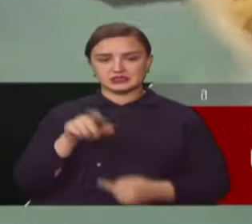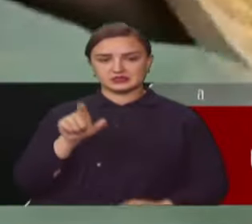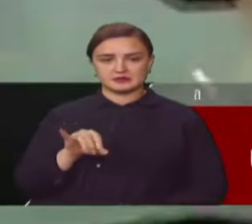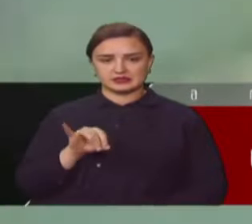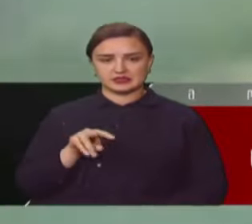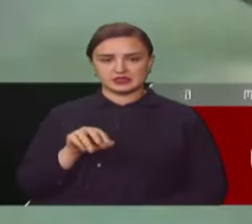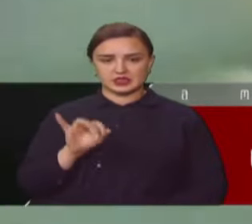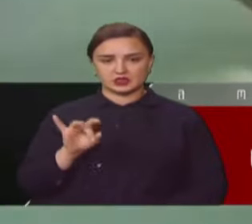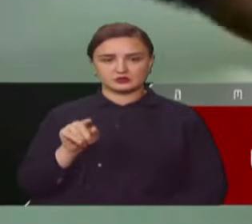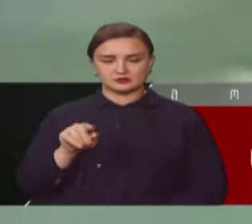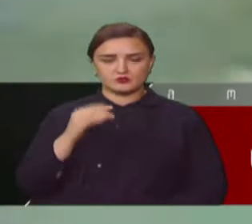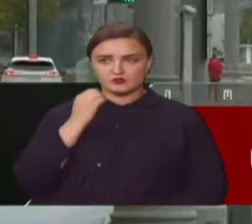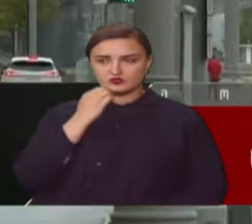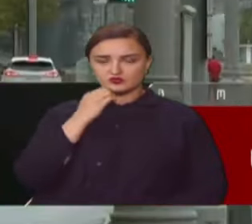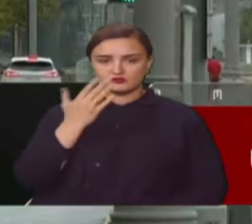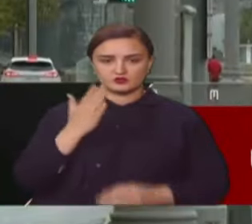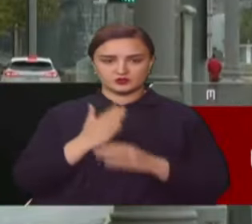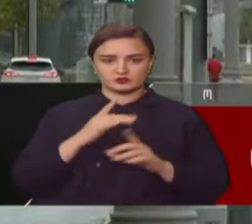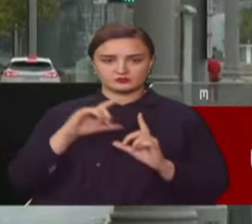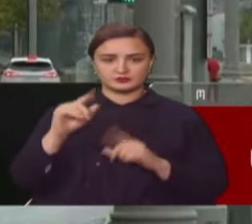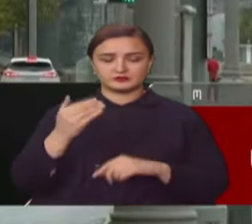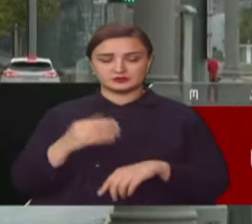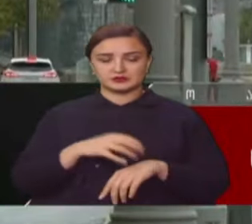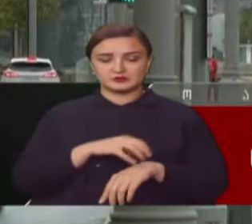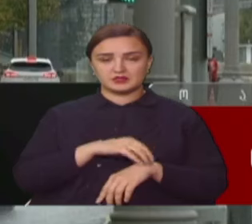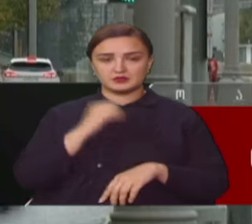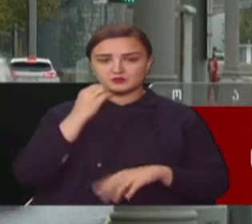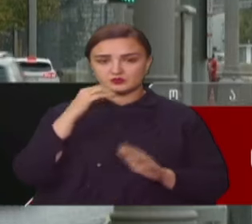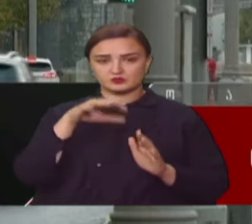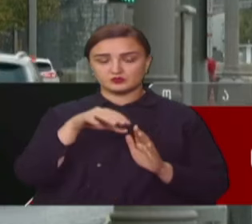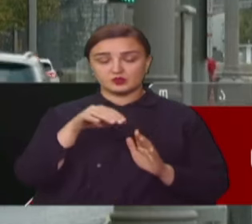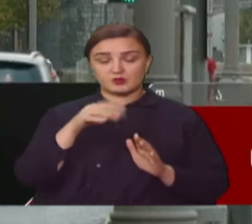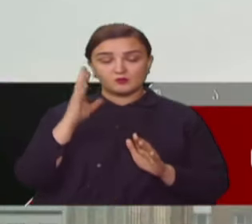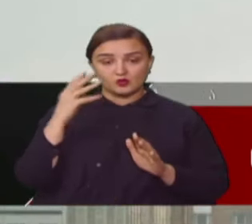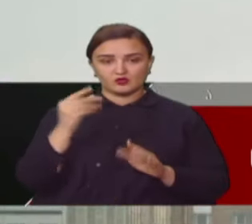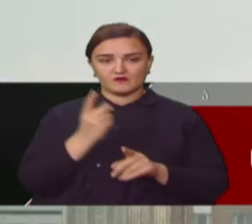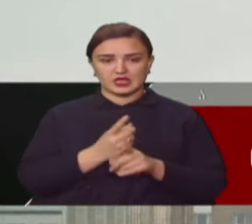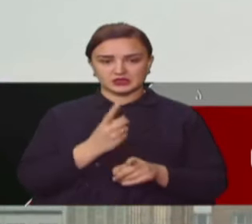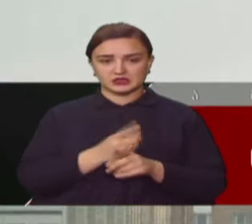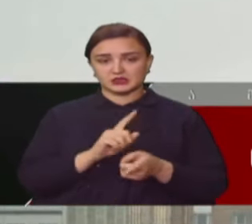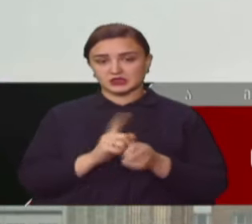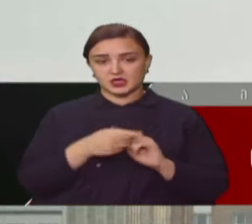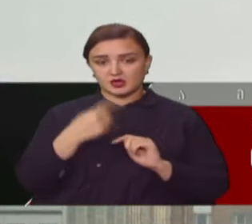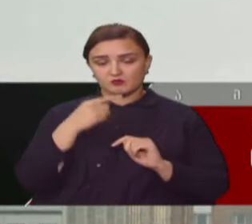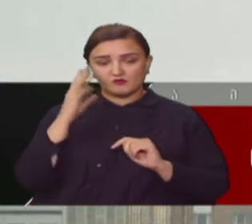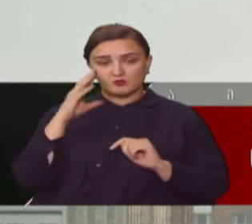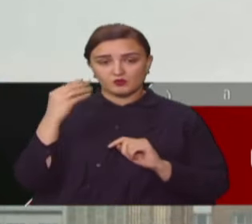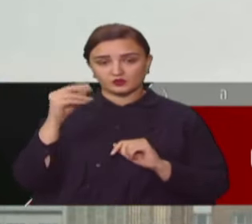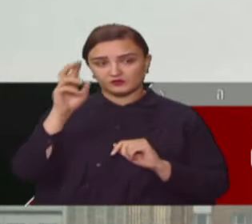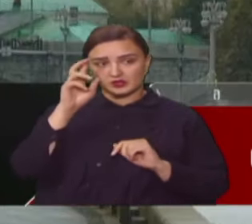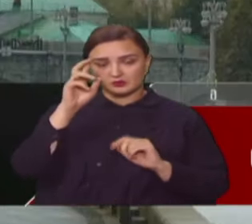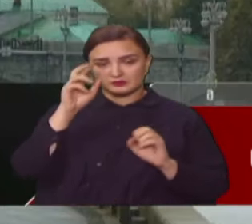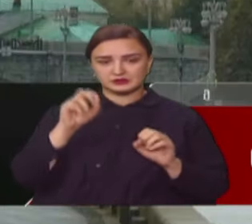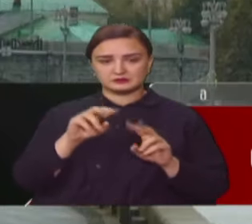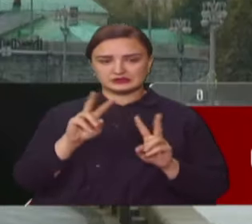asaheleben, romelits Moskovshia gakhiznuli, kholo misi partia Moldovashi akrdzales. Tavat Shors apasukhot amtkitseps, rom Moldovis khelisuflebam